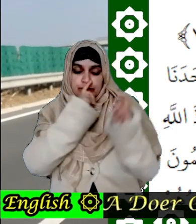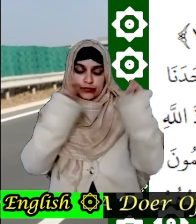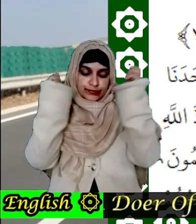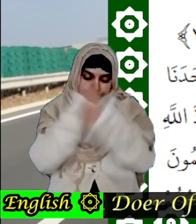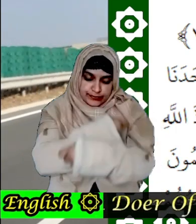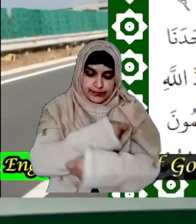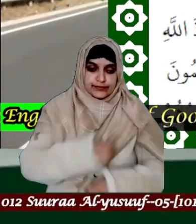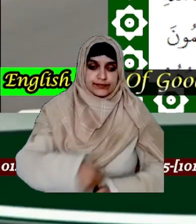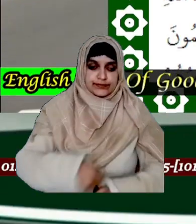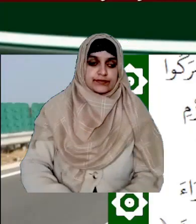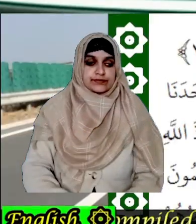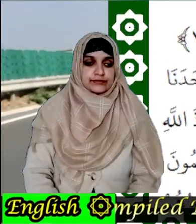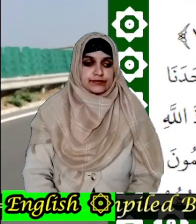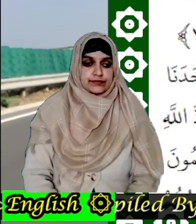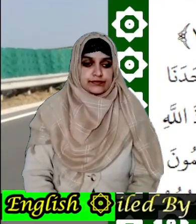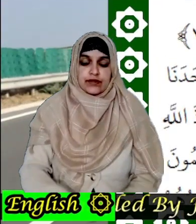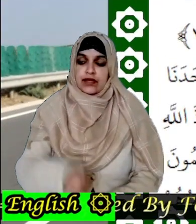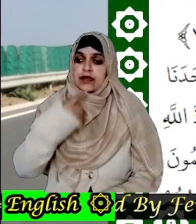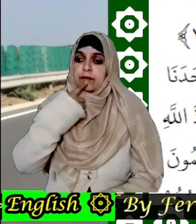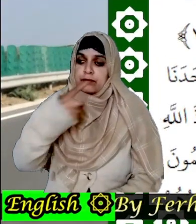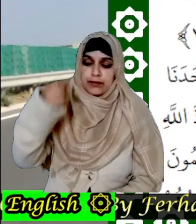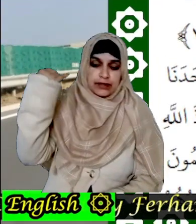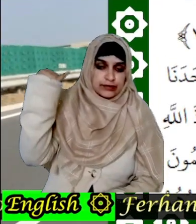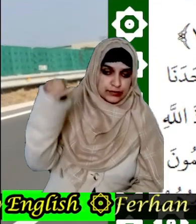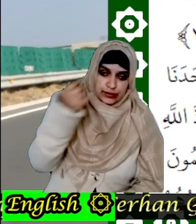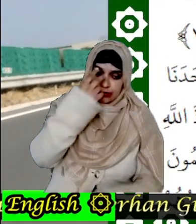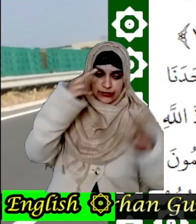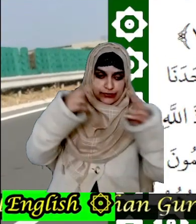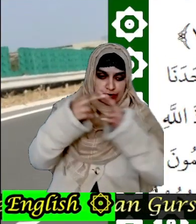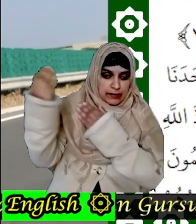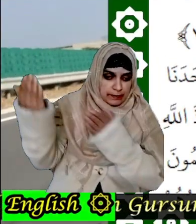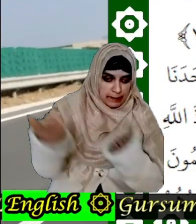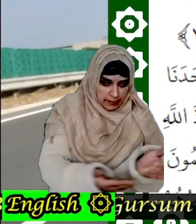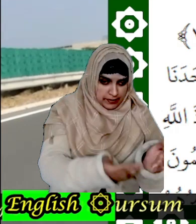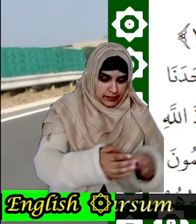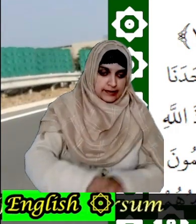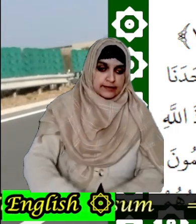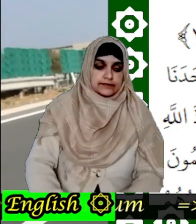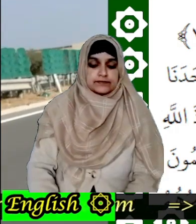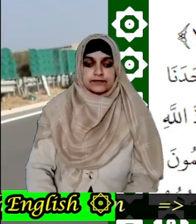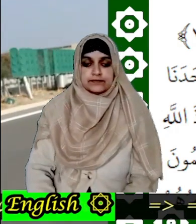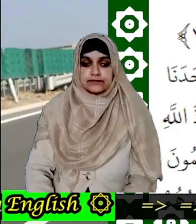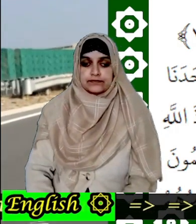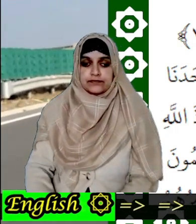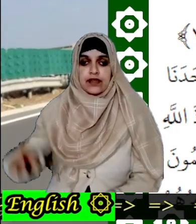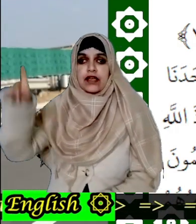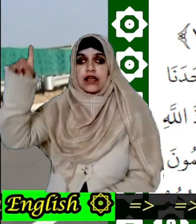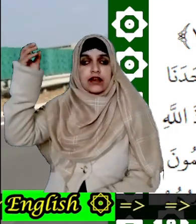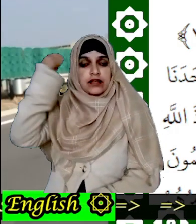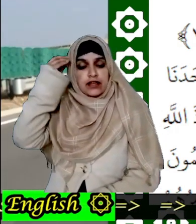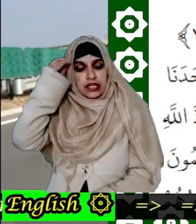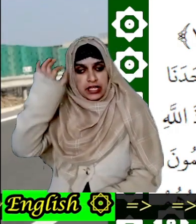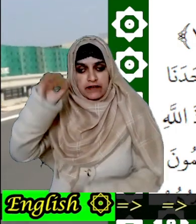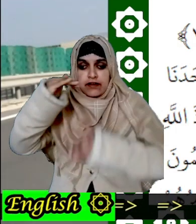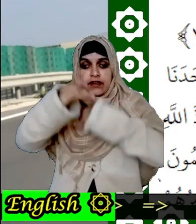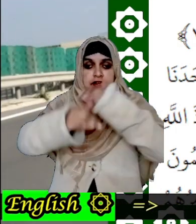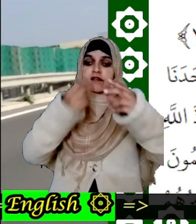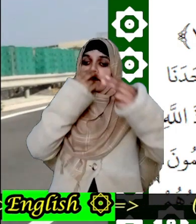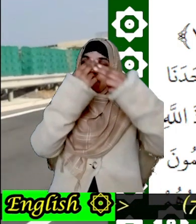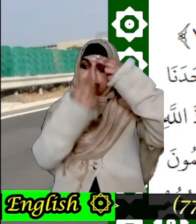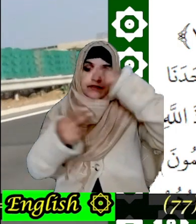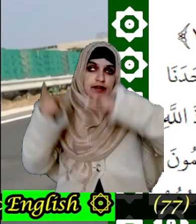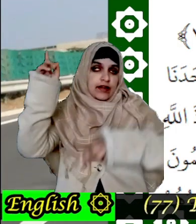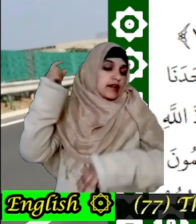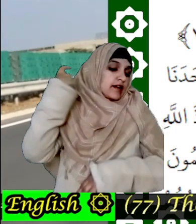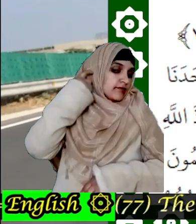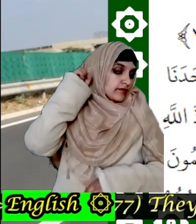الله يوسفين مجائب برتهم بسي وانشر آيا قوبت نمواهات قبر